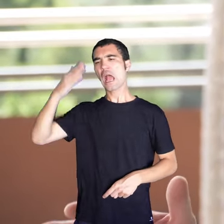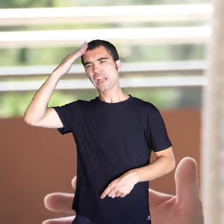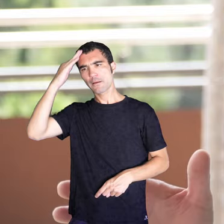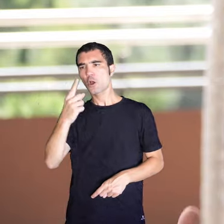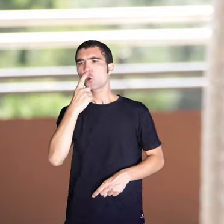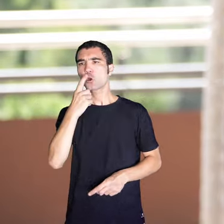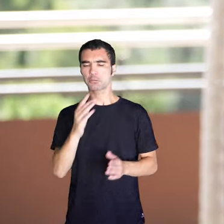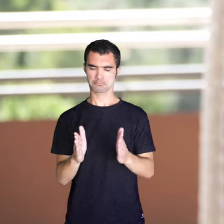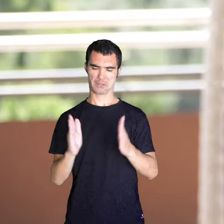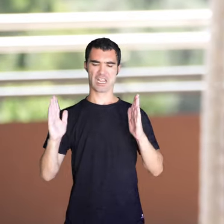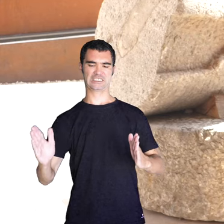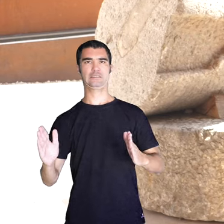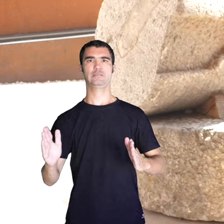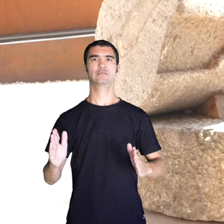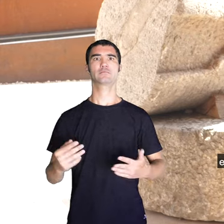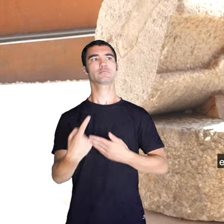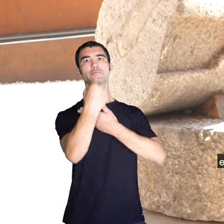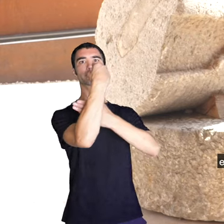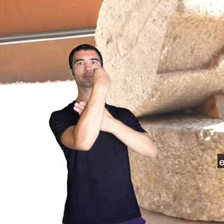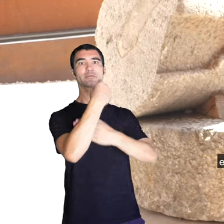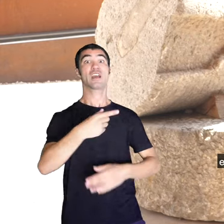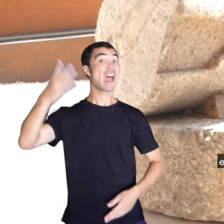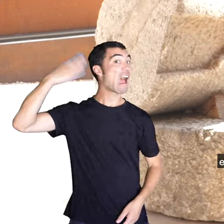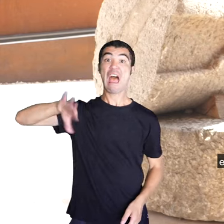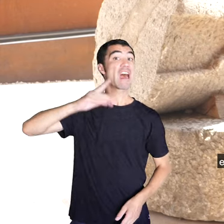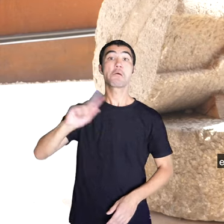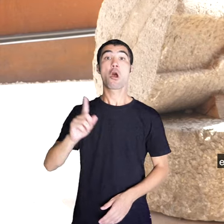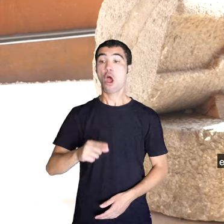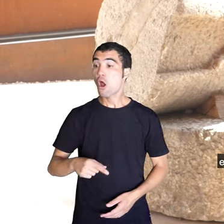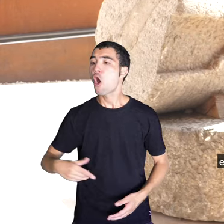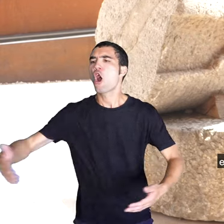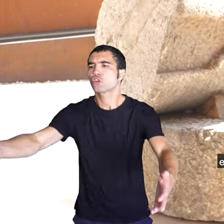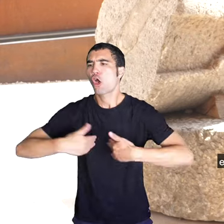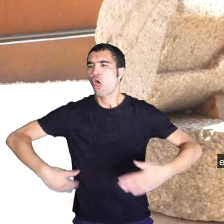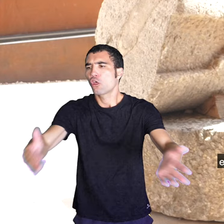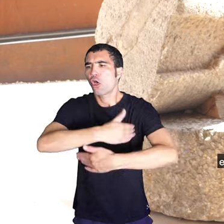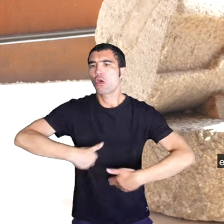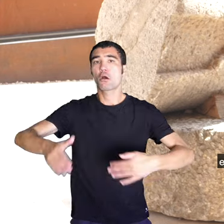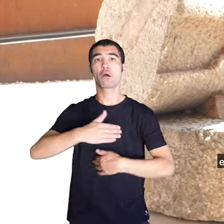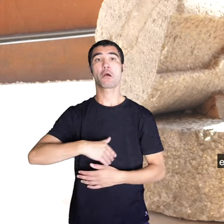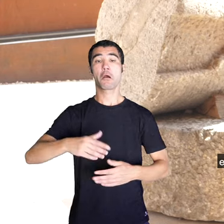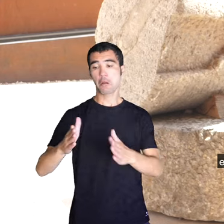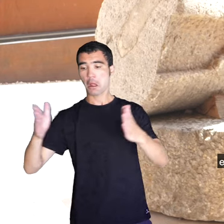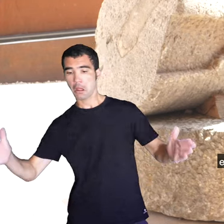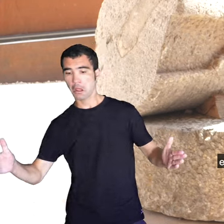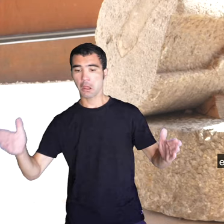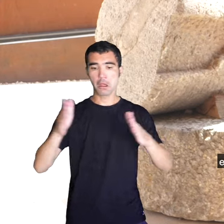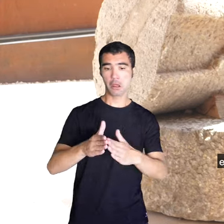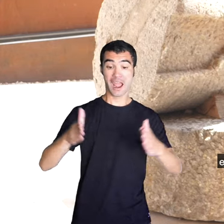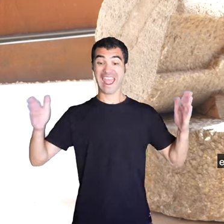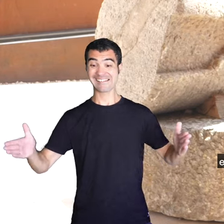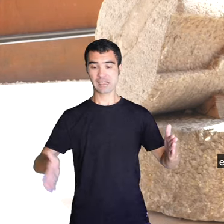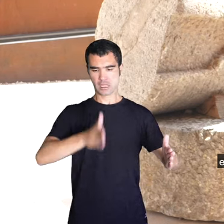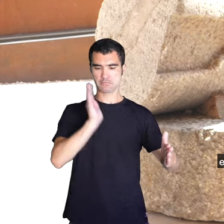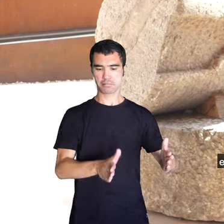facin 700 grans. Això no era antes. Si un carro roig era gros i eren dos, el xapaven per mig. Si